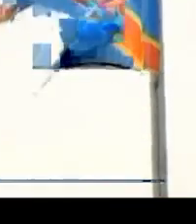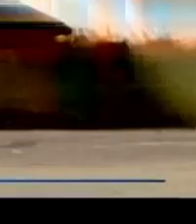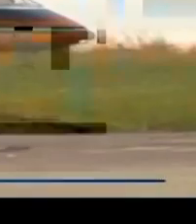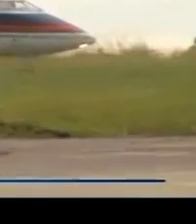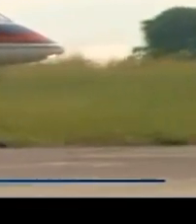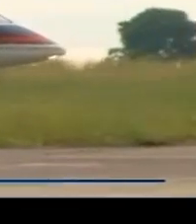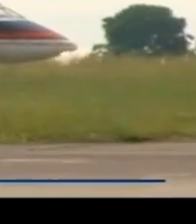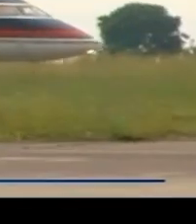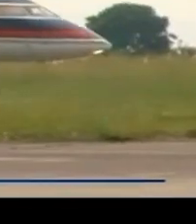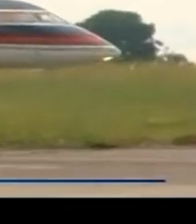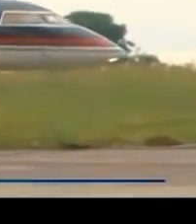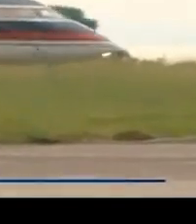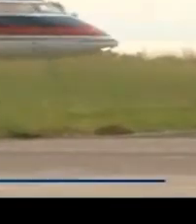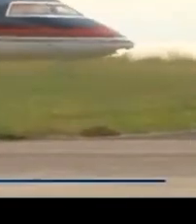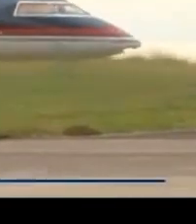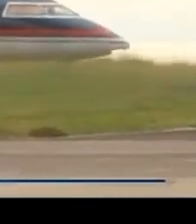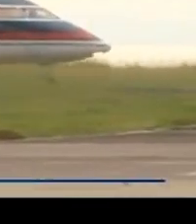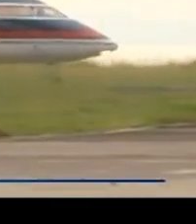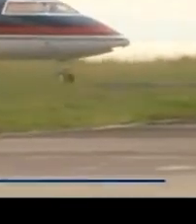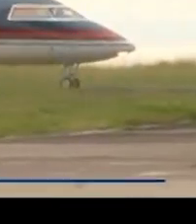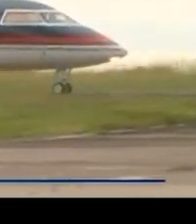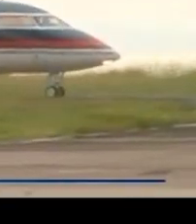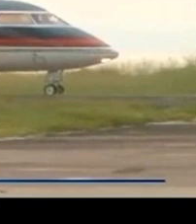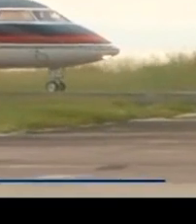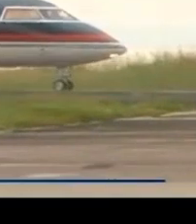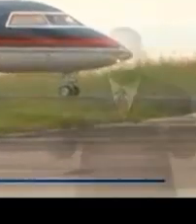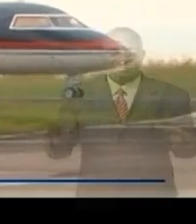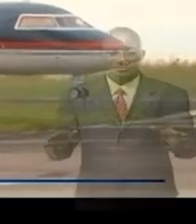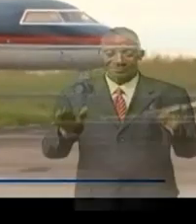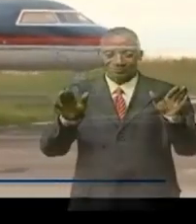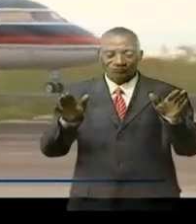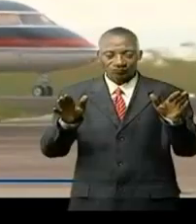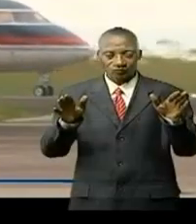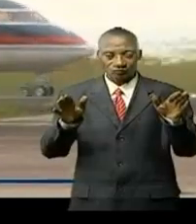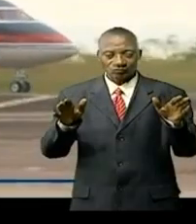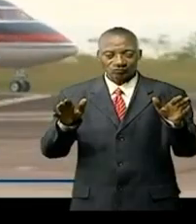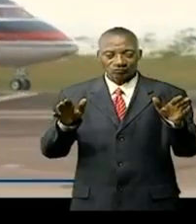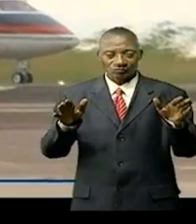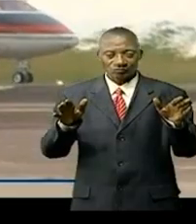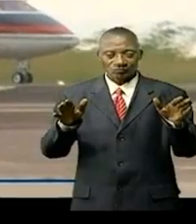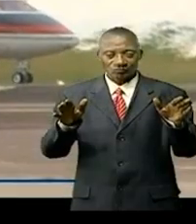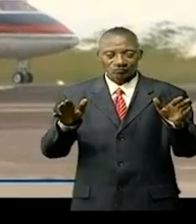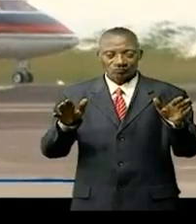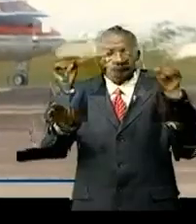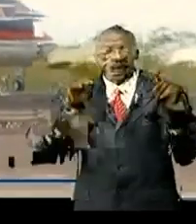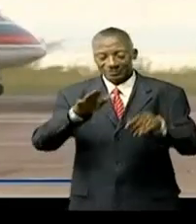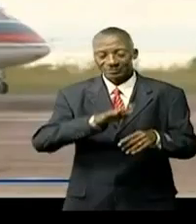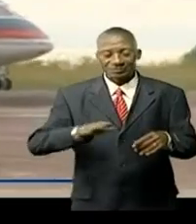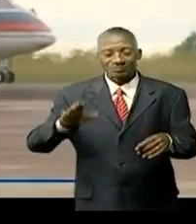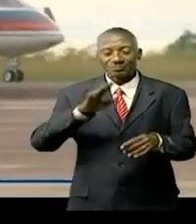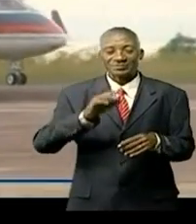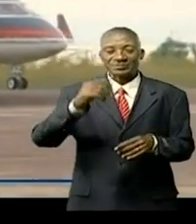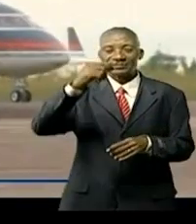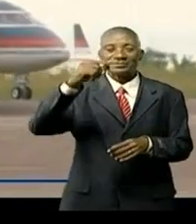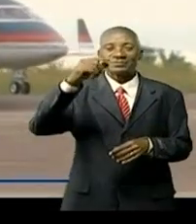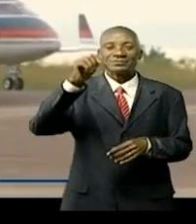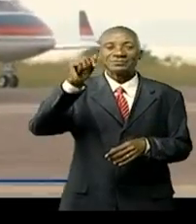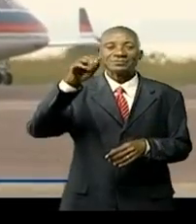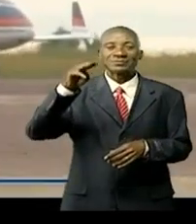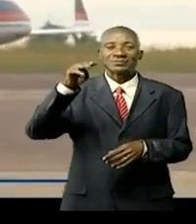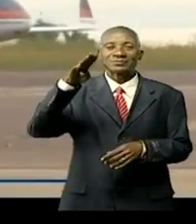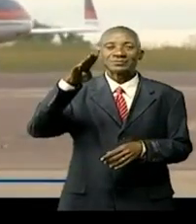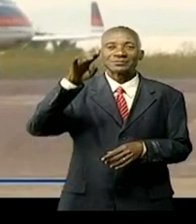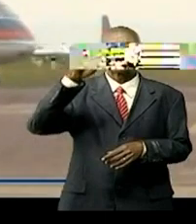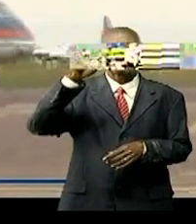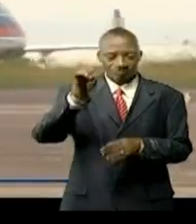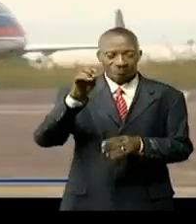Pour la première fois, l'avion transportant Adama Barrow, président de la République de la Gambie, a atterri sur les tables de l'aéroport international de Njili ce